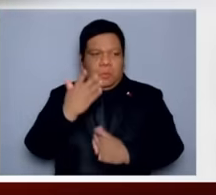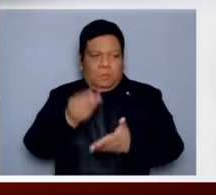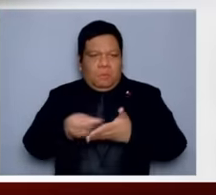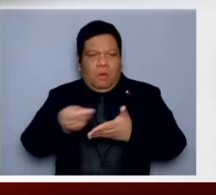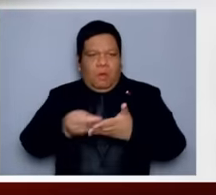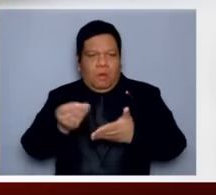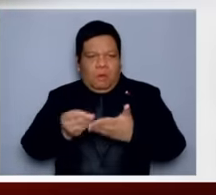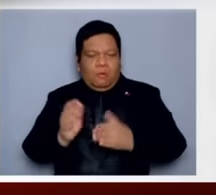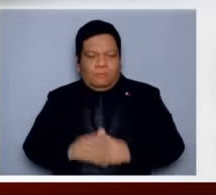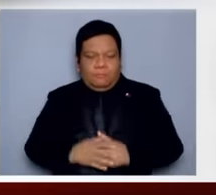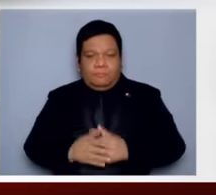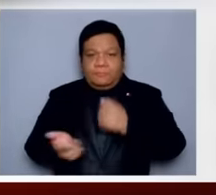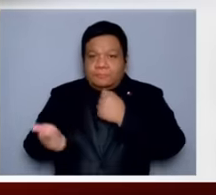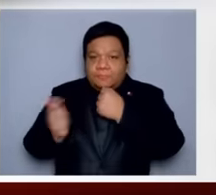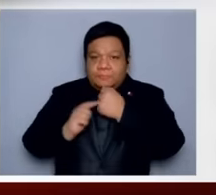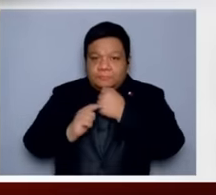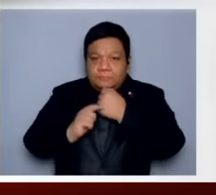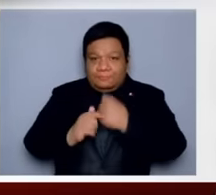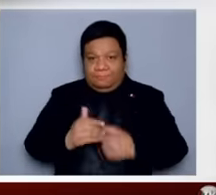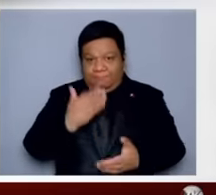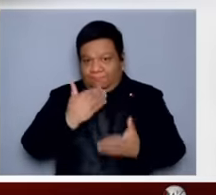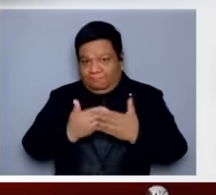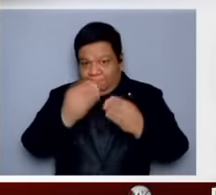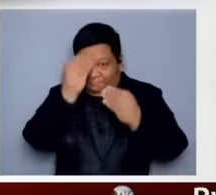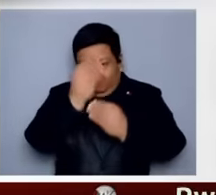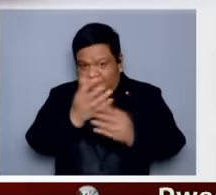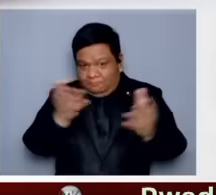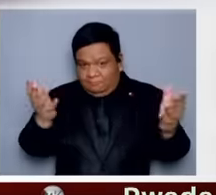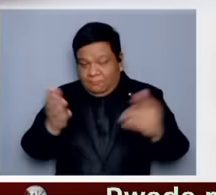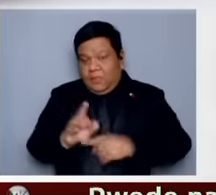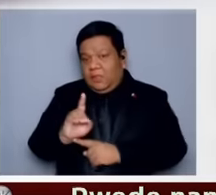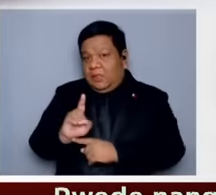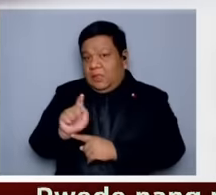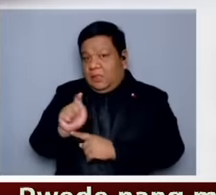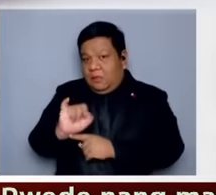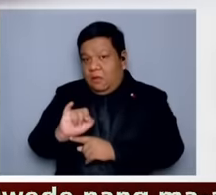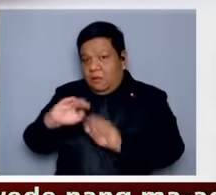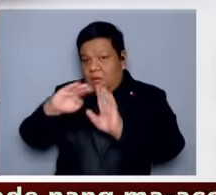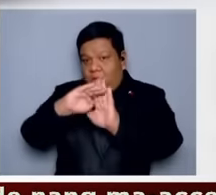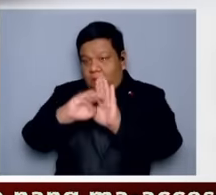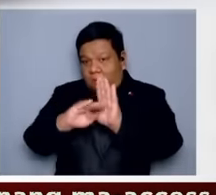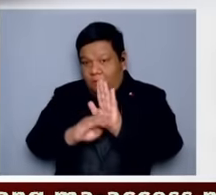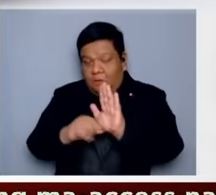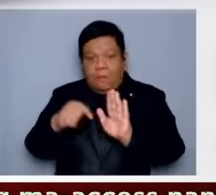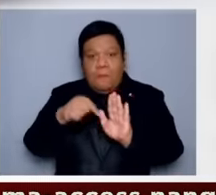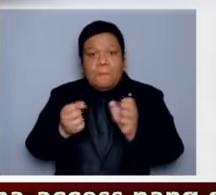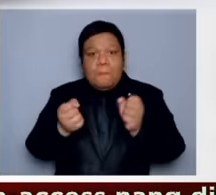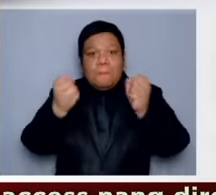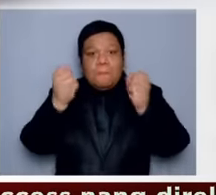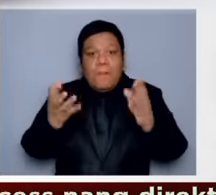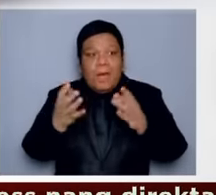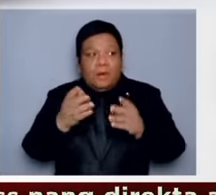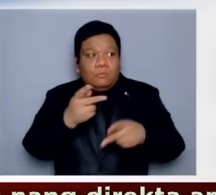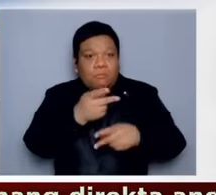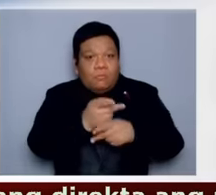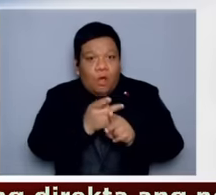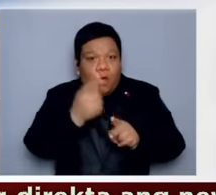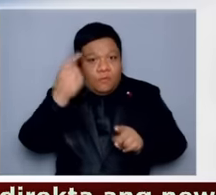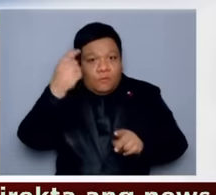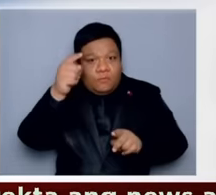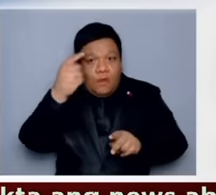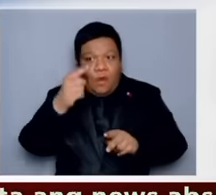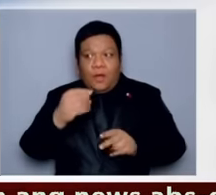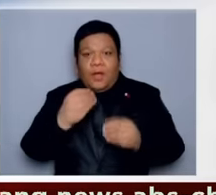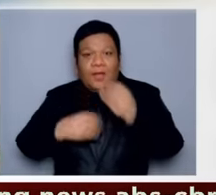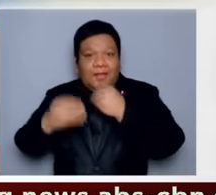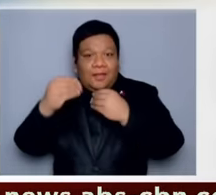listahang inilabas ng DTI, marami sa mga produktong pang Noche Buena, walang taas presyo, ang iba may bawas pa.